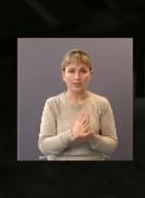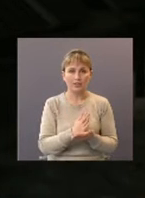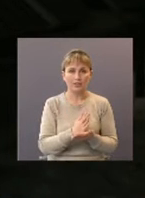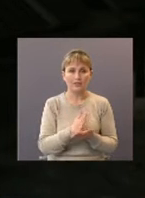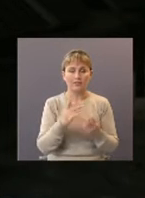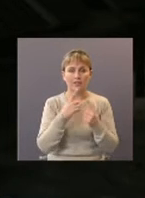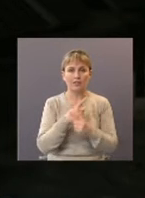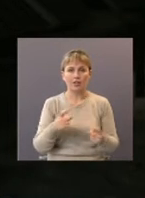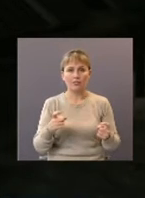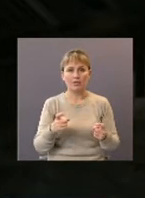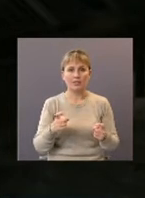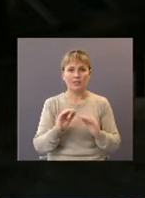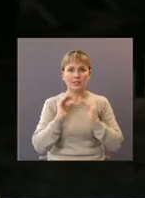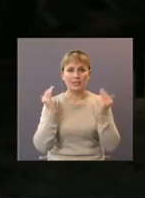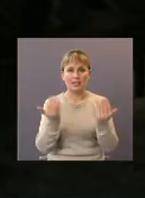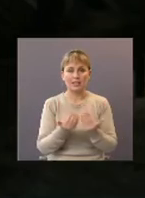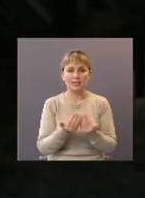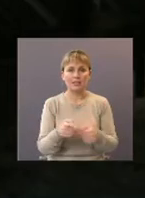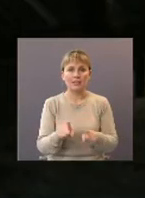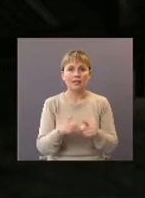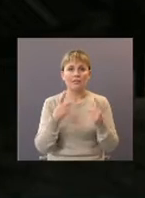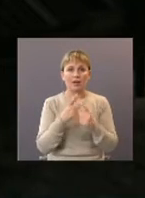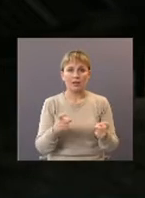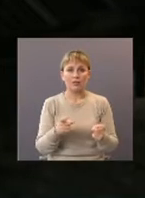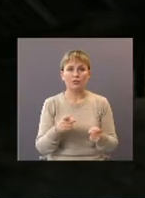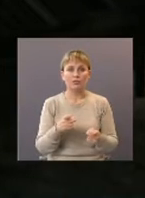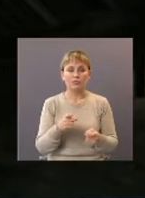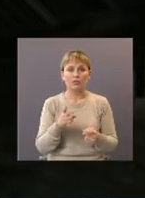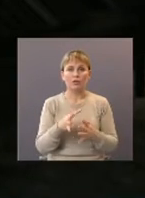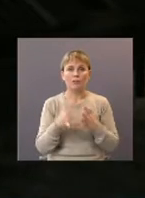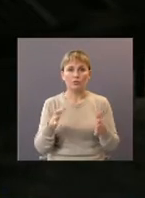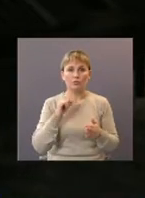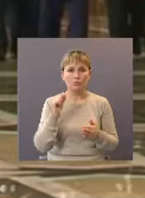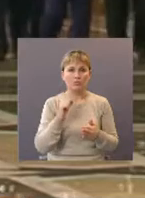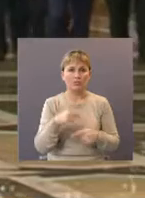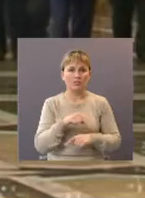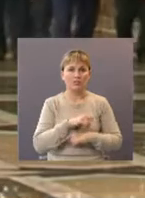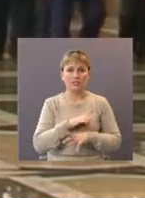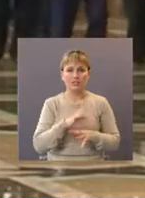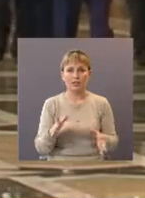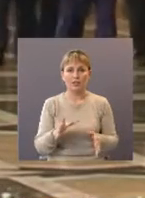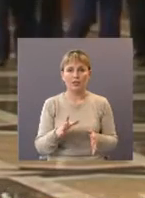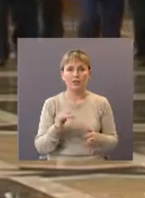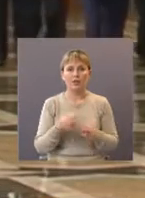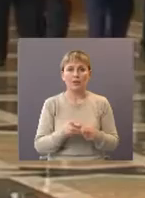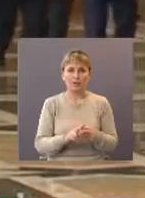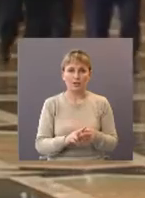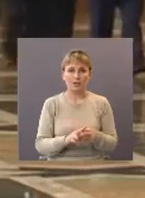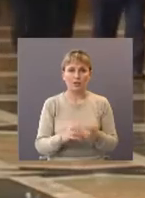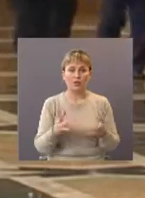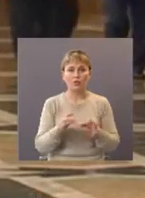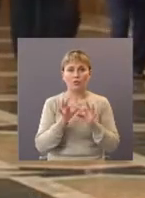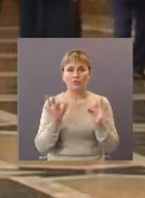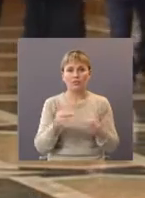в информационной изоляции. Такая информация, мне кажется, до большинства узбеков даже и не доходила. Так что оно каким-то